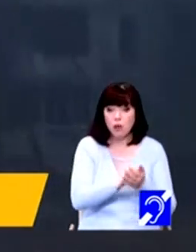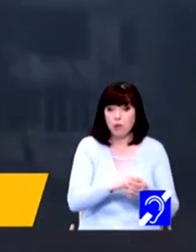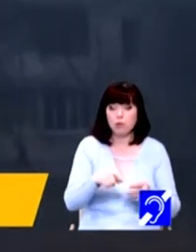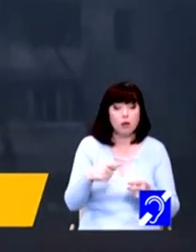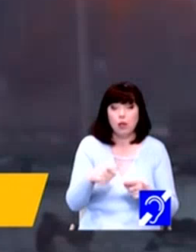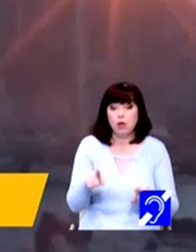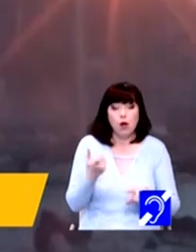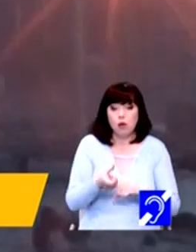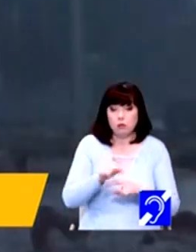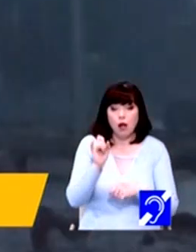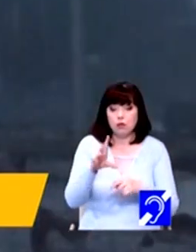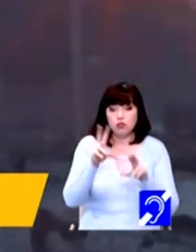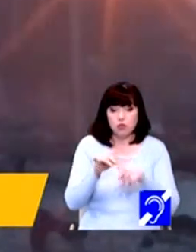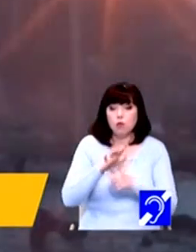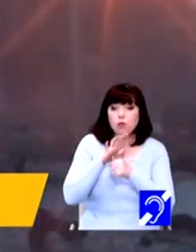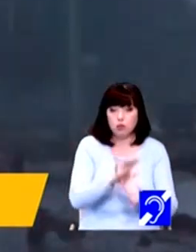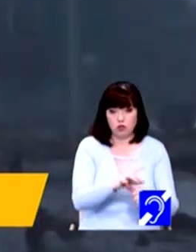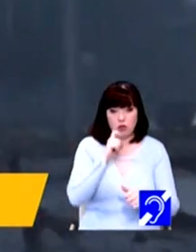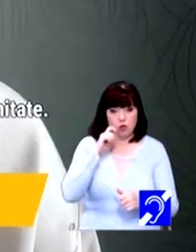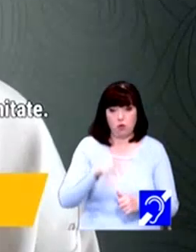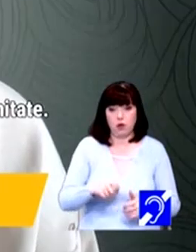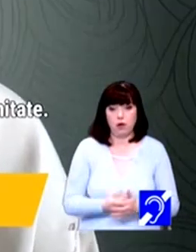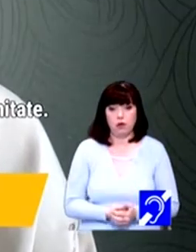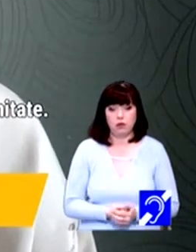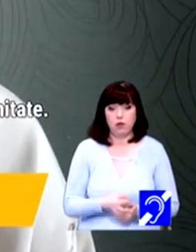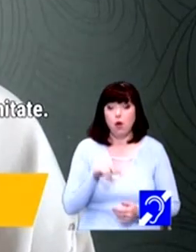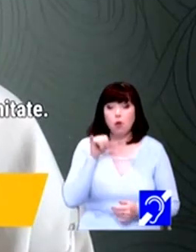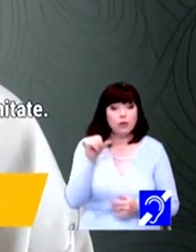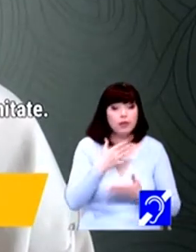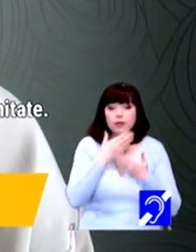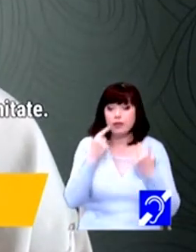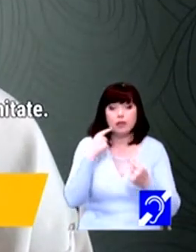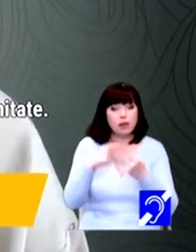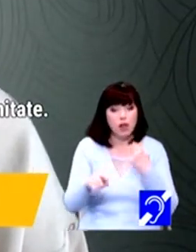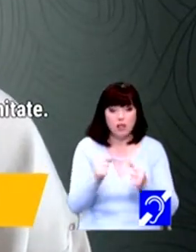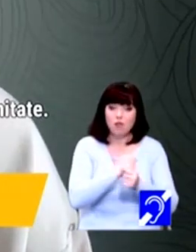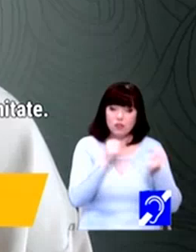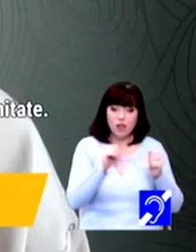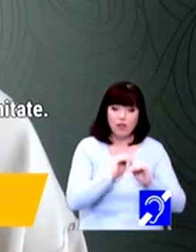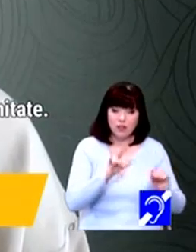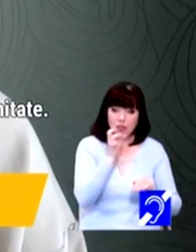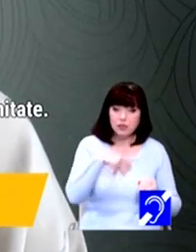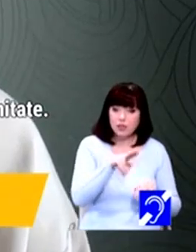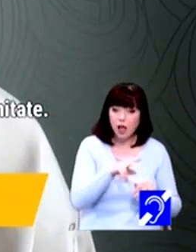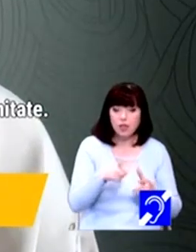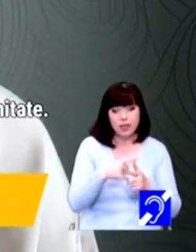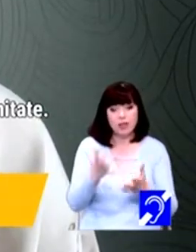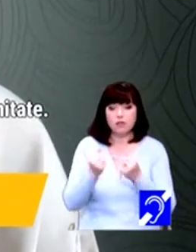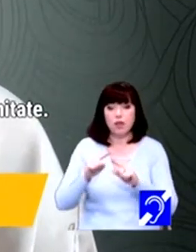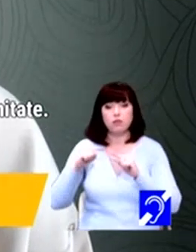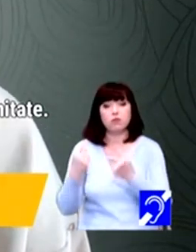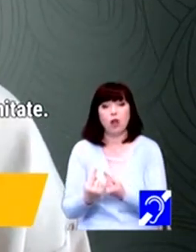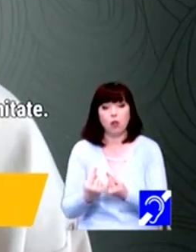un adevărat genocid asupra cetățenilor ucraineni. Для них нет разницы взорвать детский сад или взять в